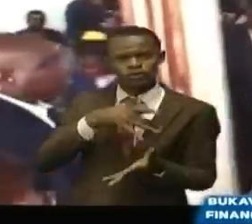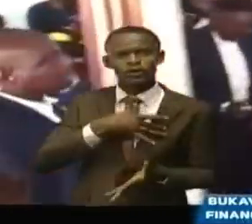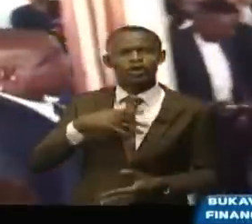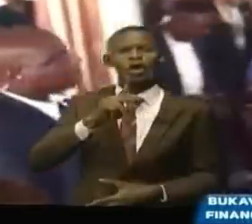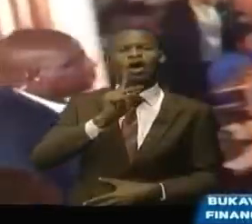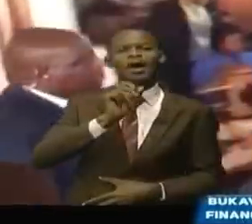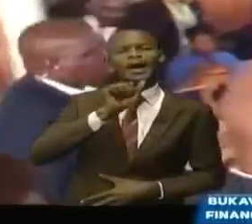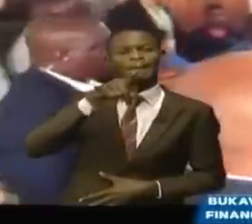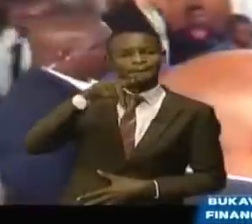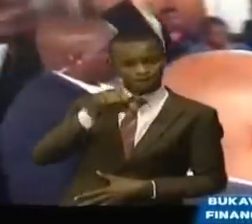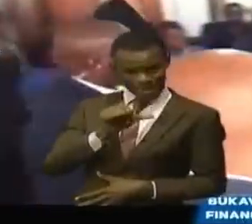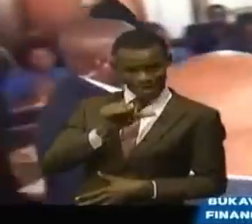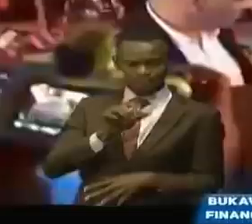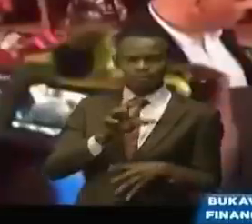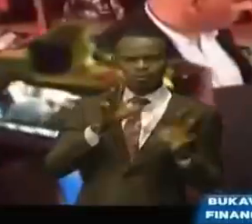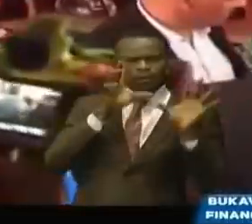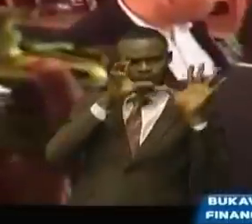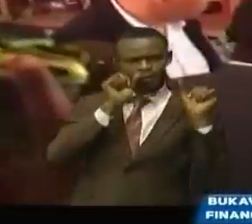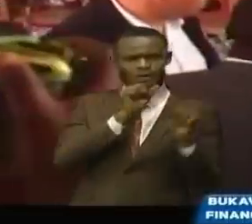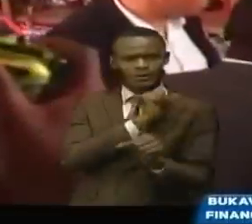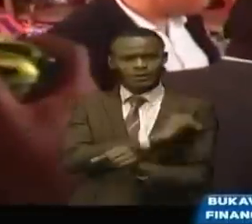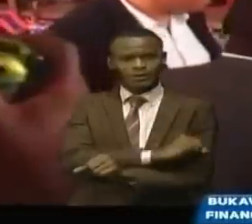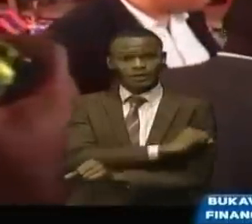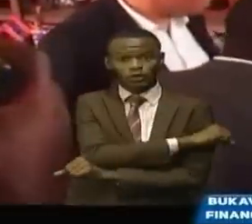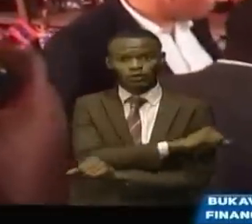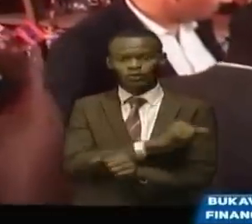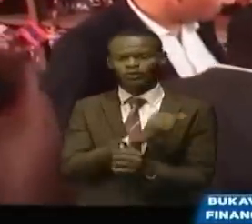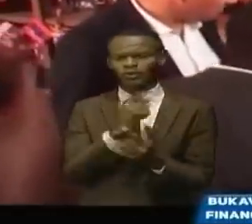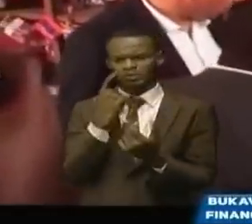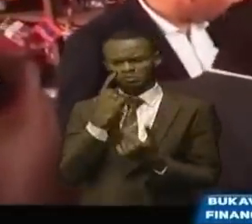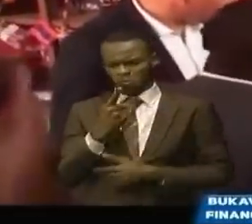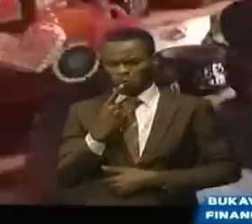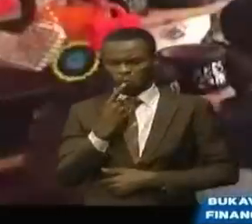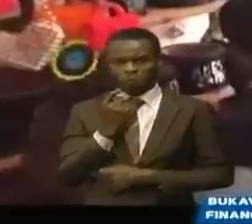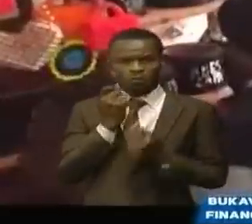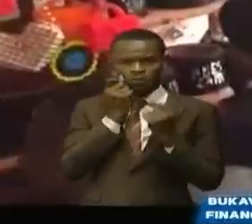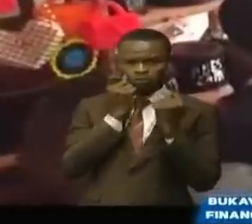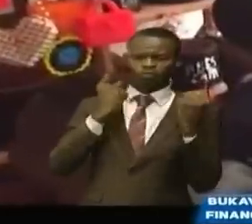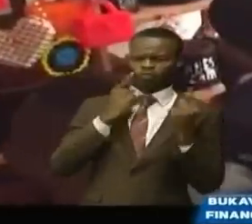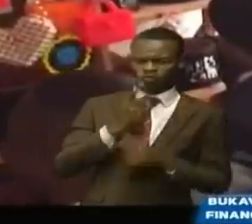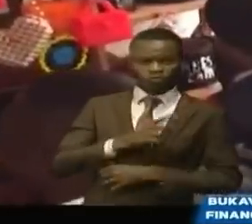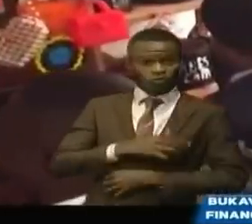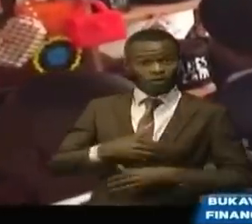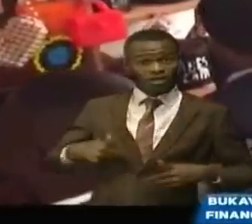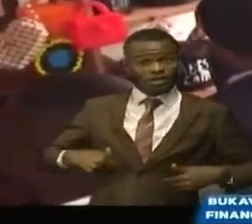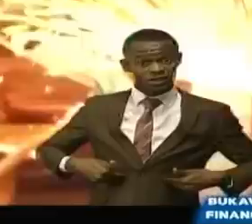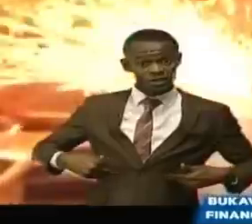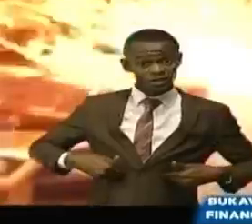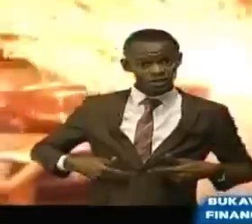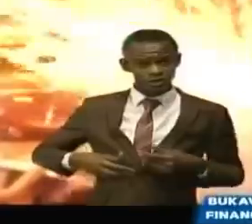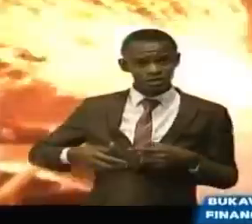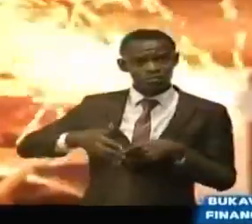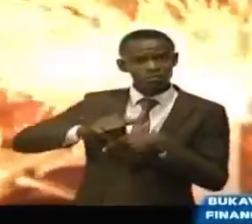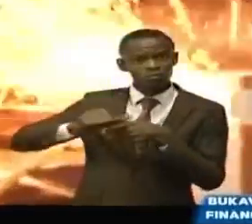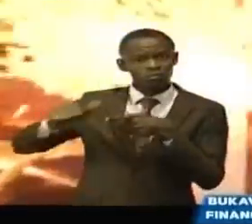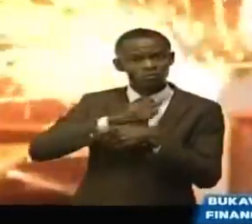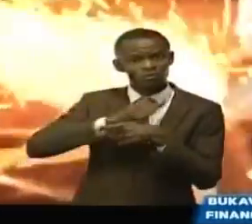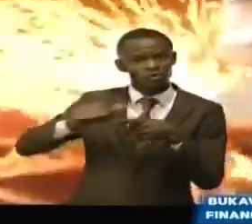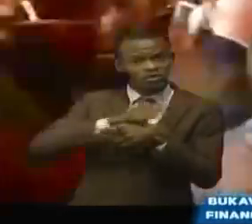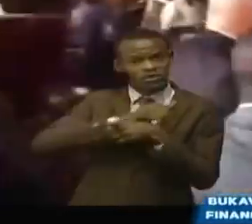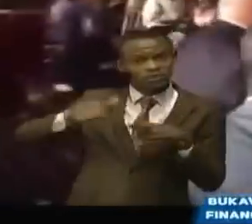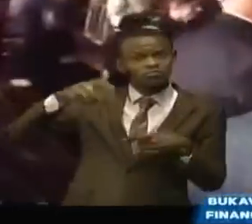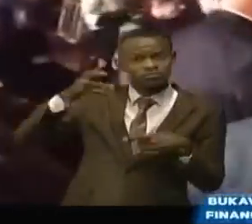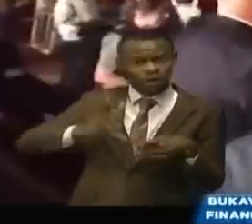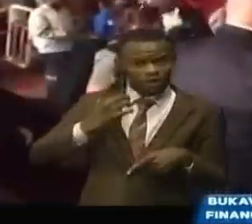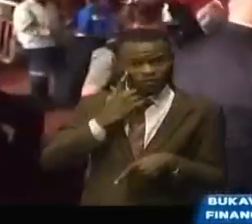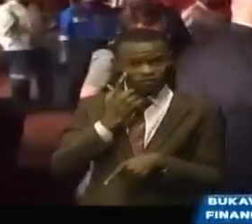impressionné de voir les réalisations de jeunes encadrés dans une vingtaine de filières de formation. De la vannerie à la